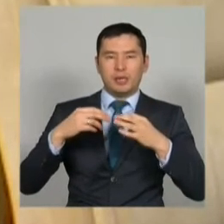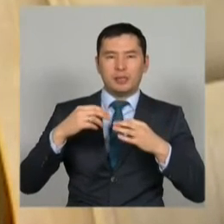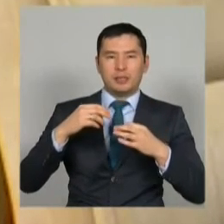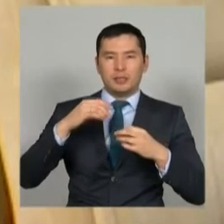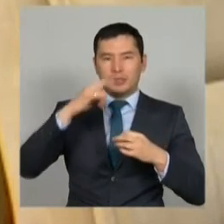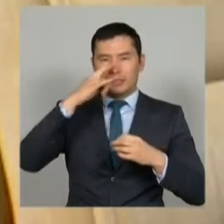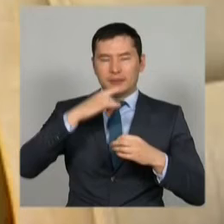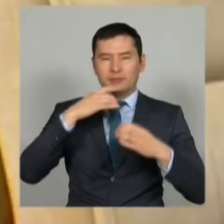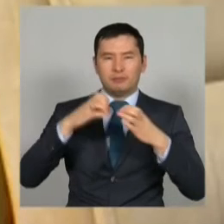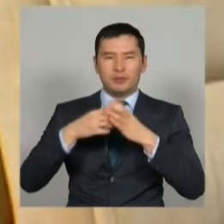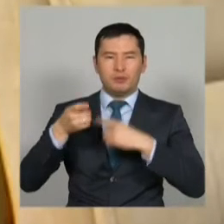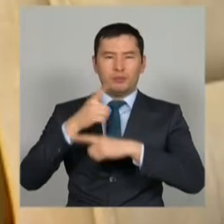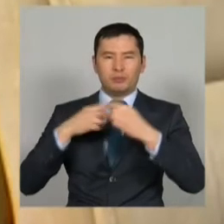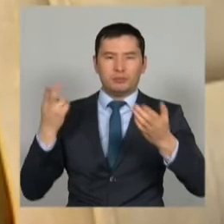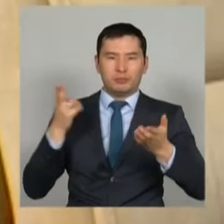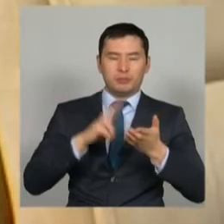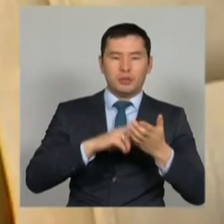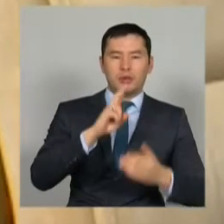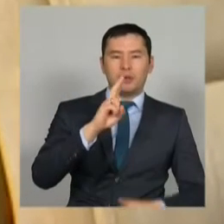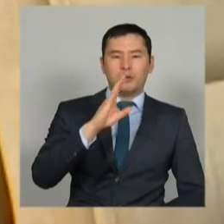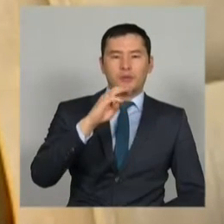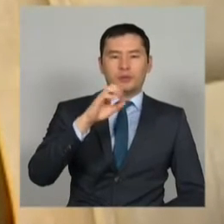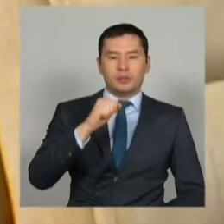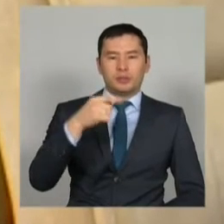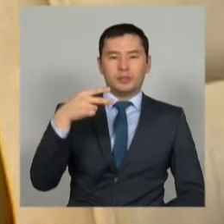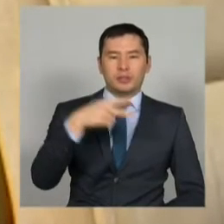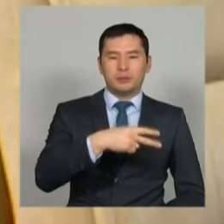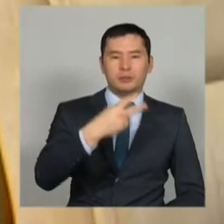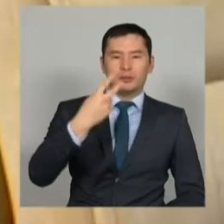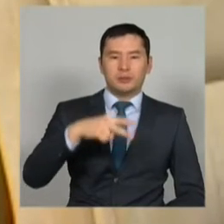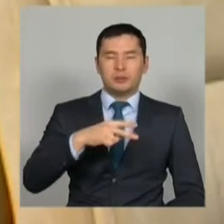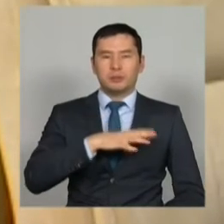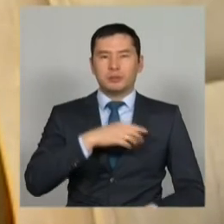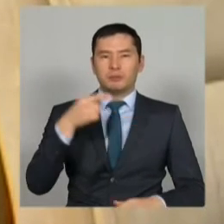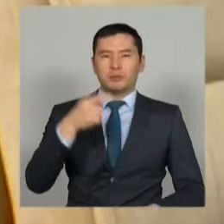бөлінген квота 2020 жылы 1378 адам болды.